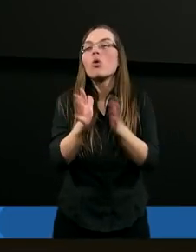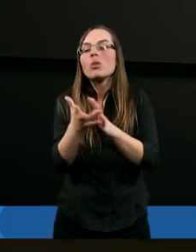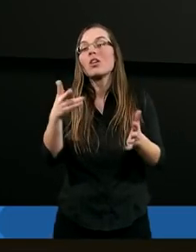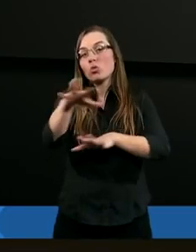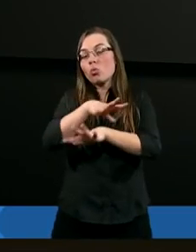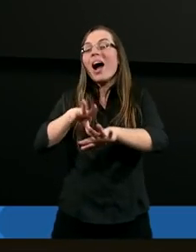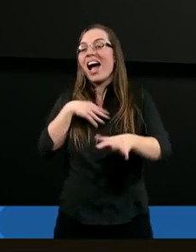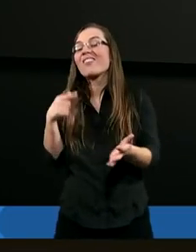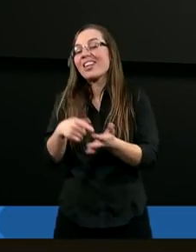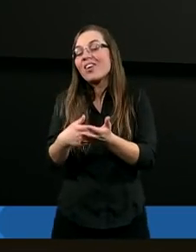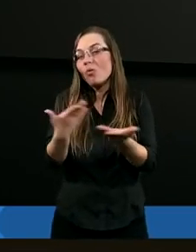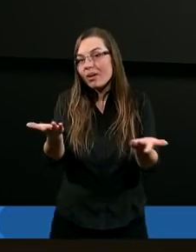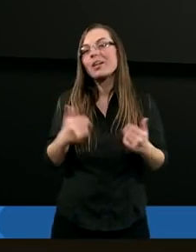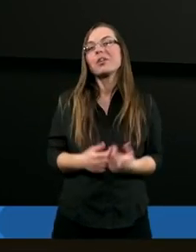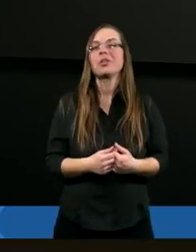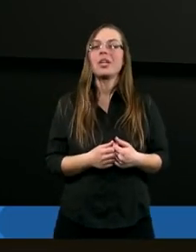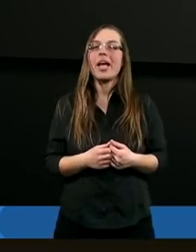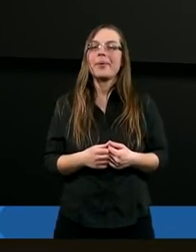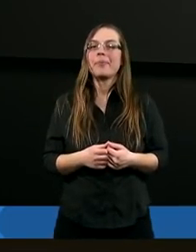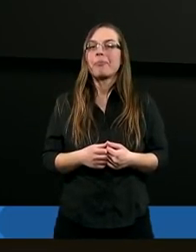Ducha Świętego.